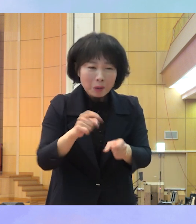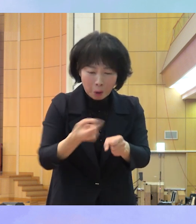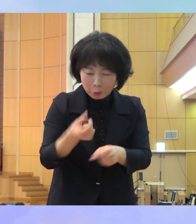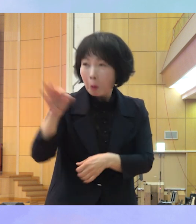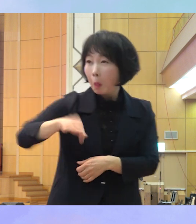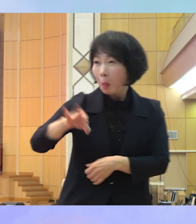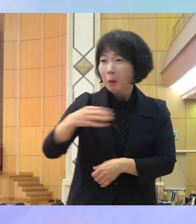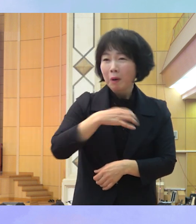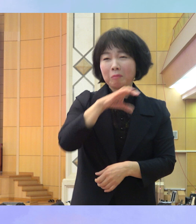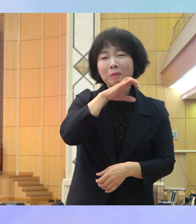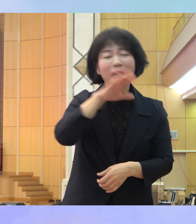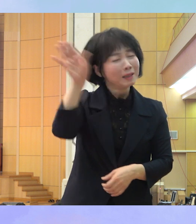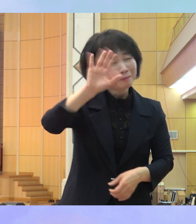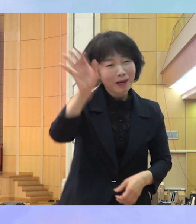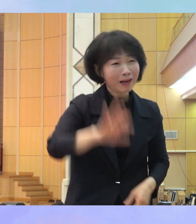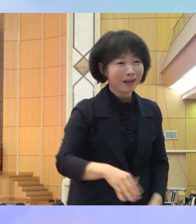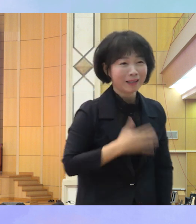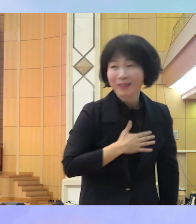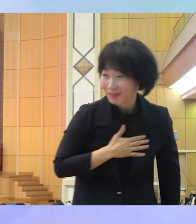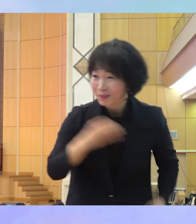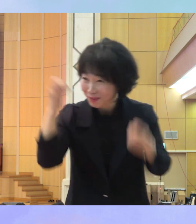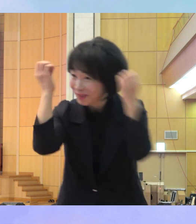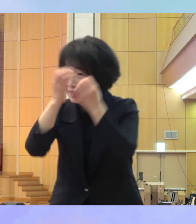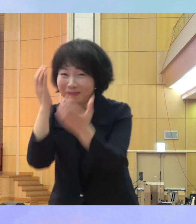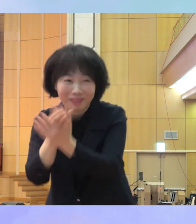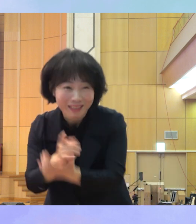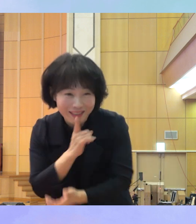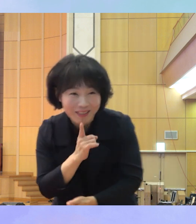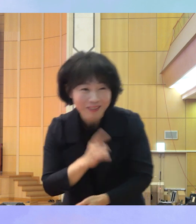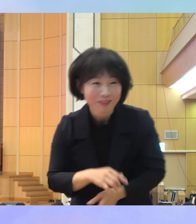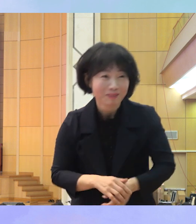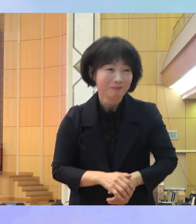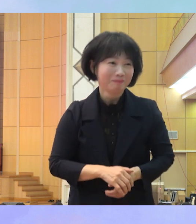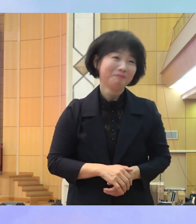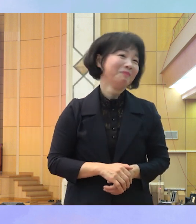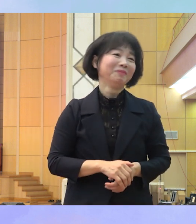아니잖아요. 요한복음 6장 51절 볼까요?